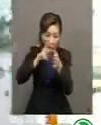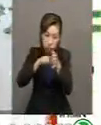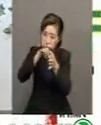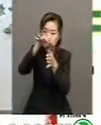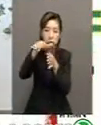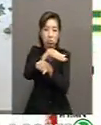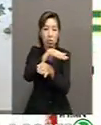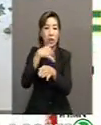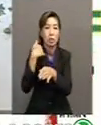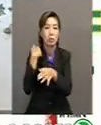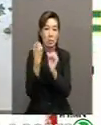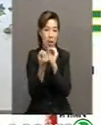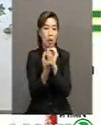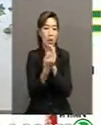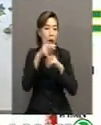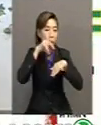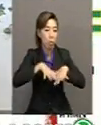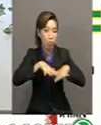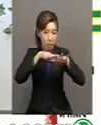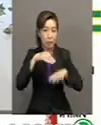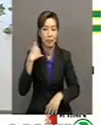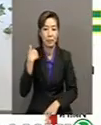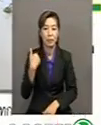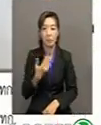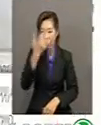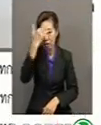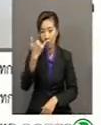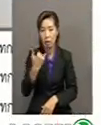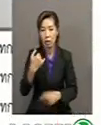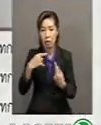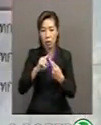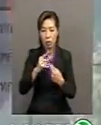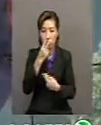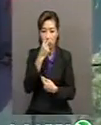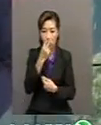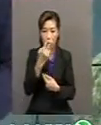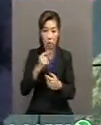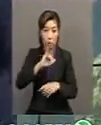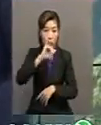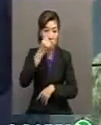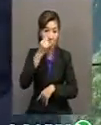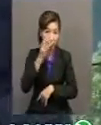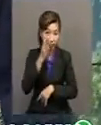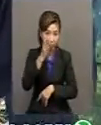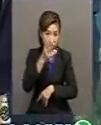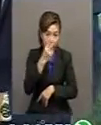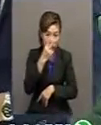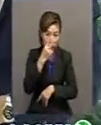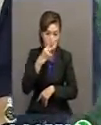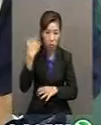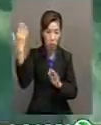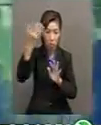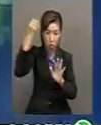ตลิ่งแล้วก็จะทำให้เข้าท่วมในพื้นที่ได้นะครับเพราะว่าในช่วงของหากมองไปตั้งแต่วันจันทร์นะครับก็จะเห็นได้ว่าร่องม